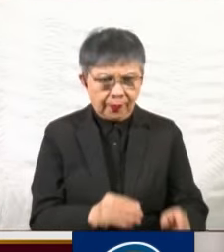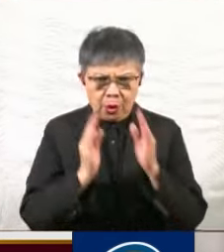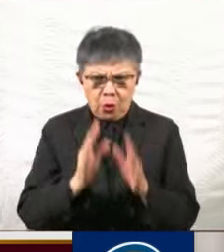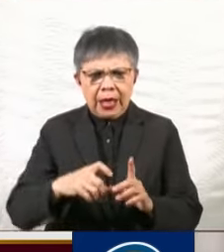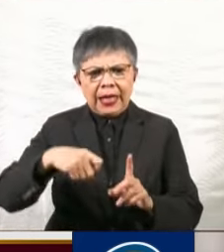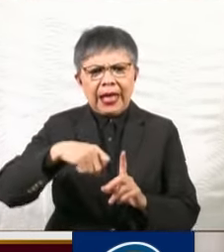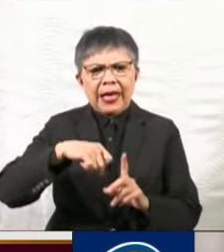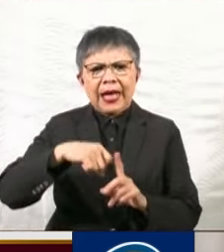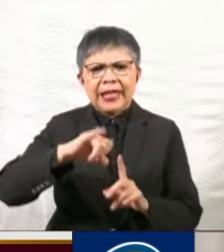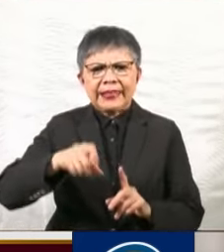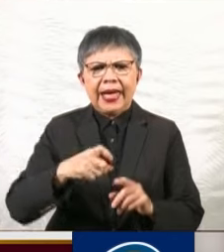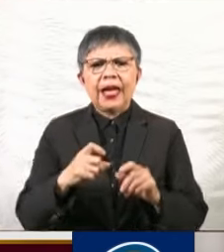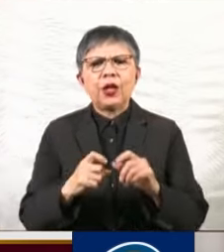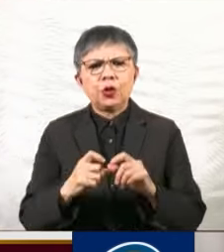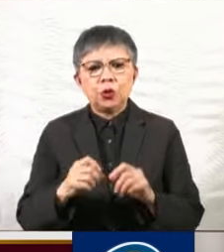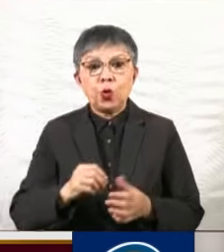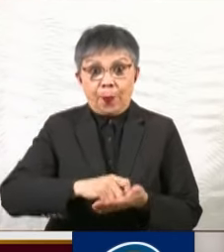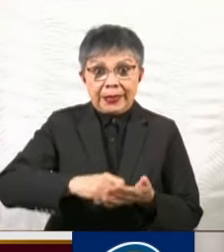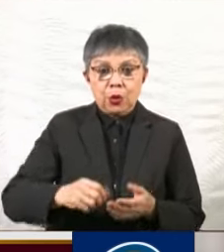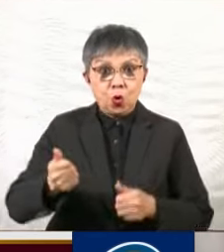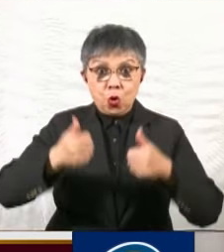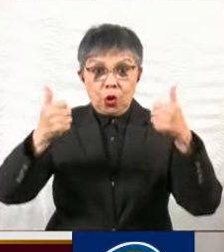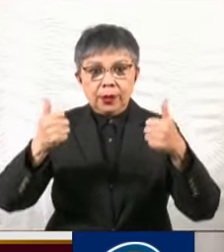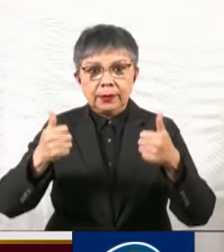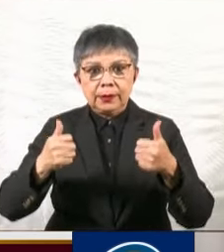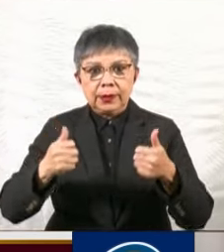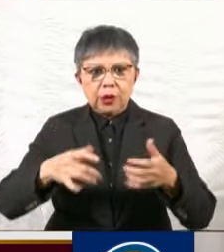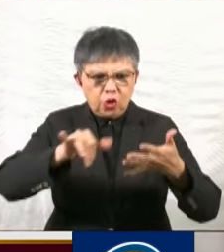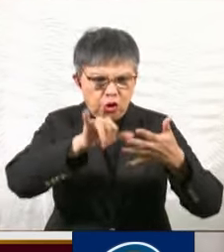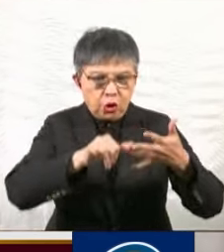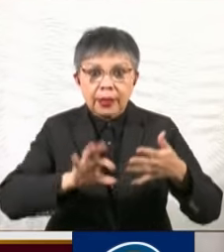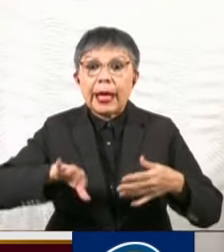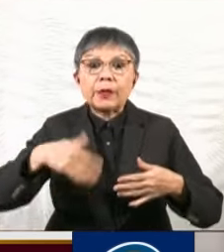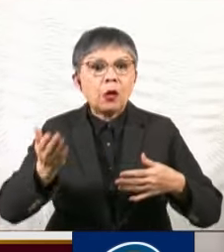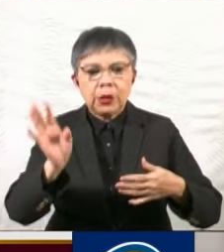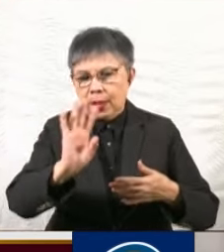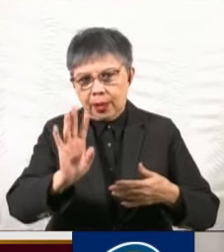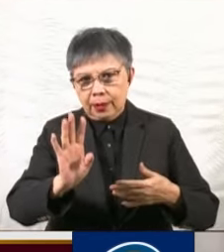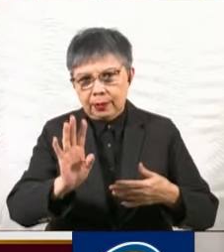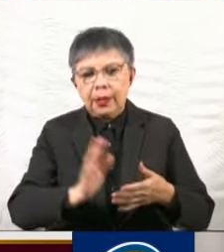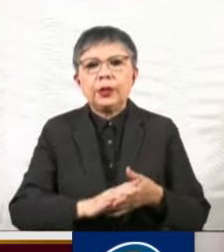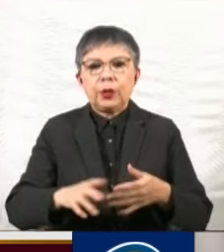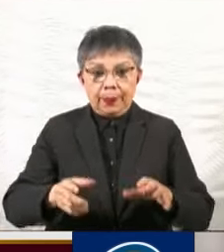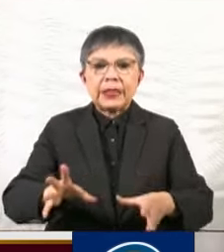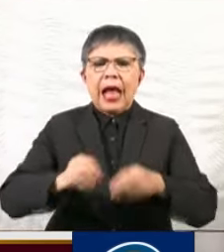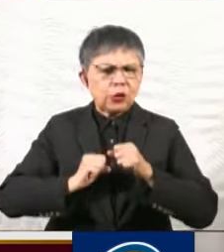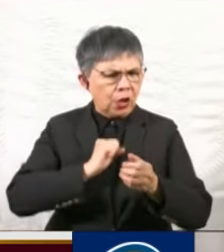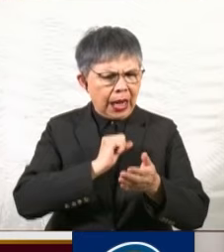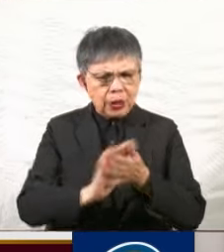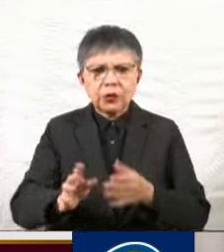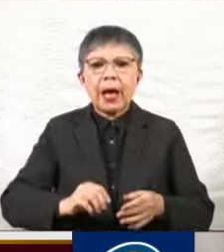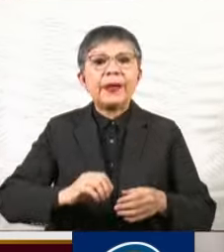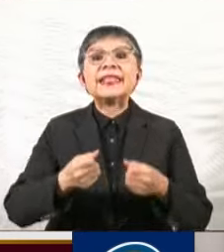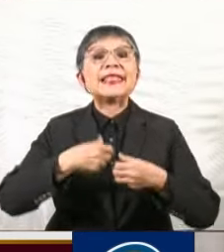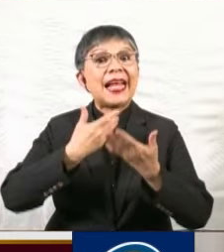kjmu kartu Jakarta mahasiswa unggul tidak dievaluasi setiap tahun mereka akan mendapatkan langsung sampai